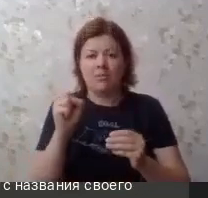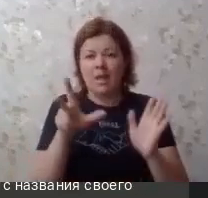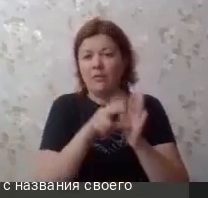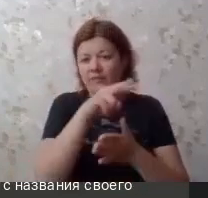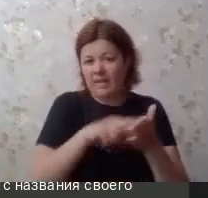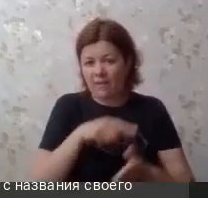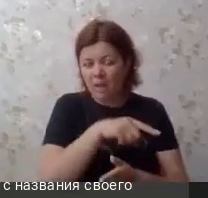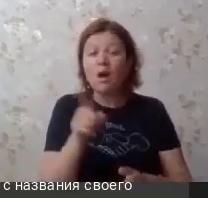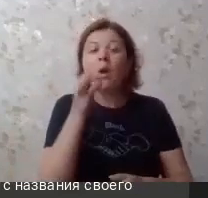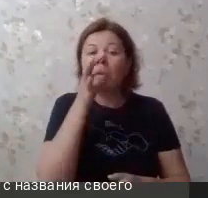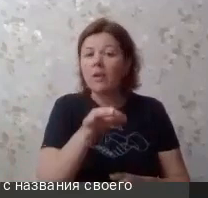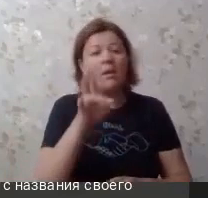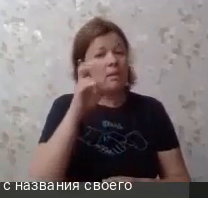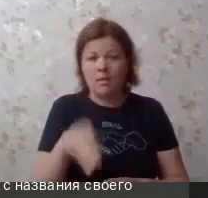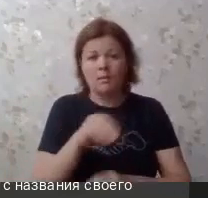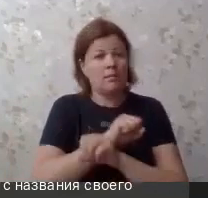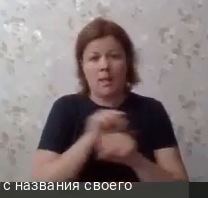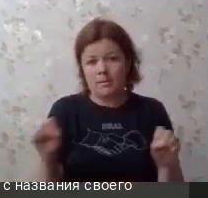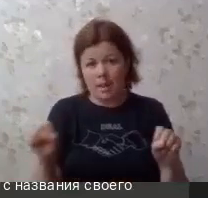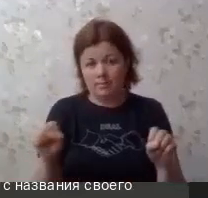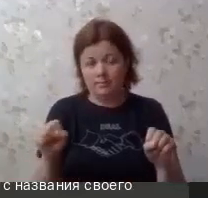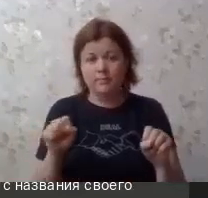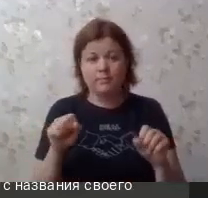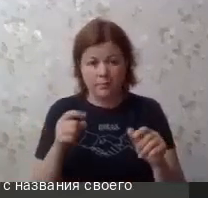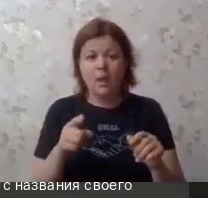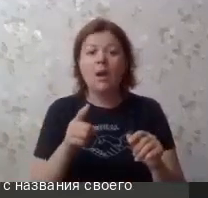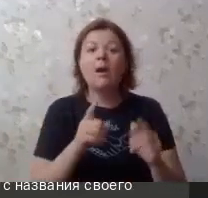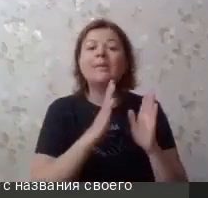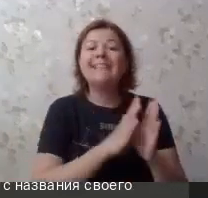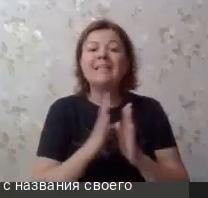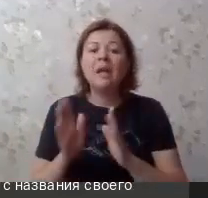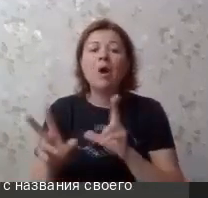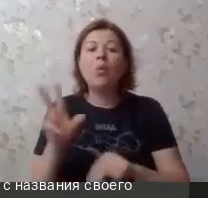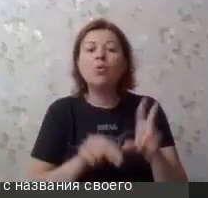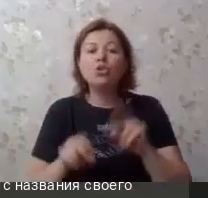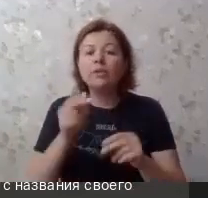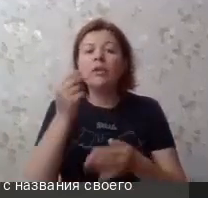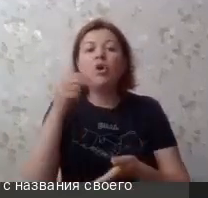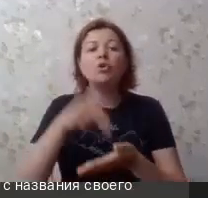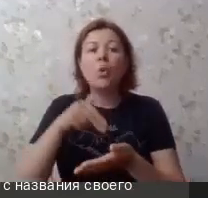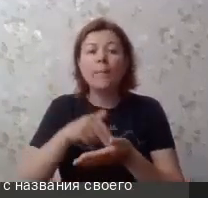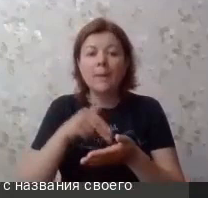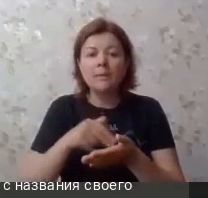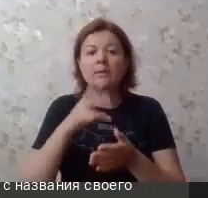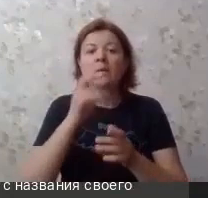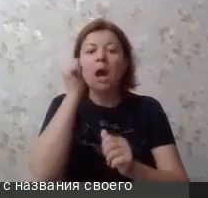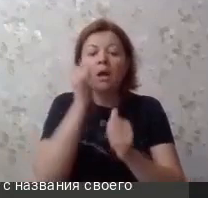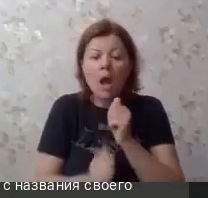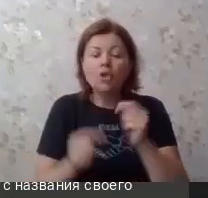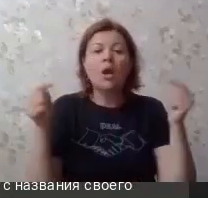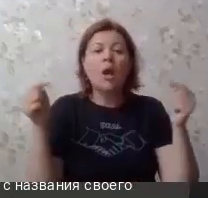Ответ – нет, нельзя. Система учитывает именно цена на каждый конкретный